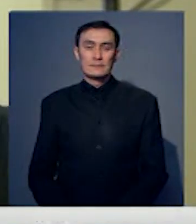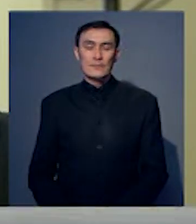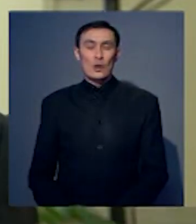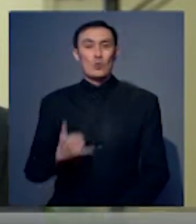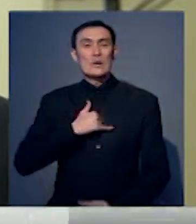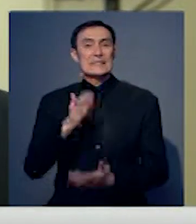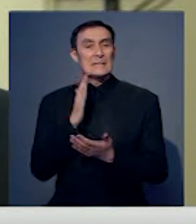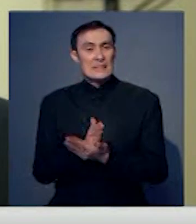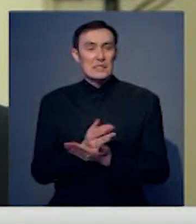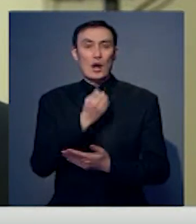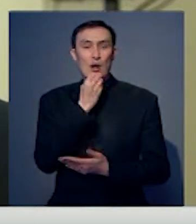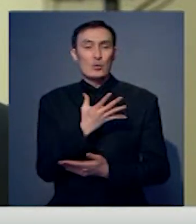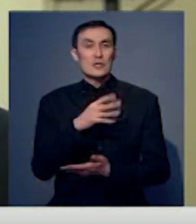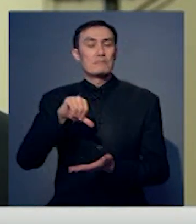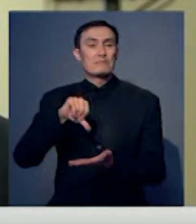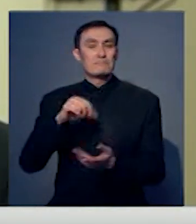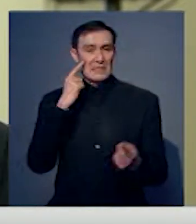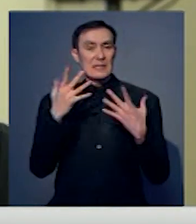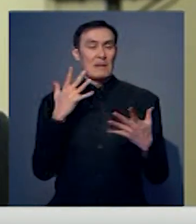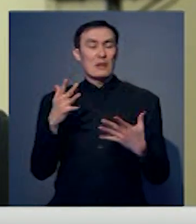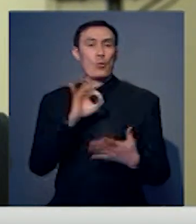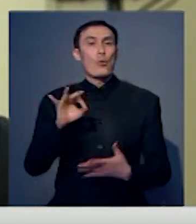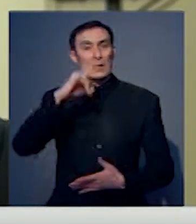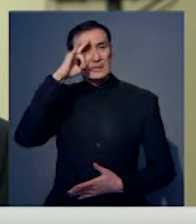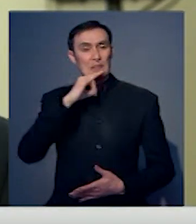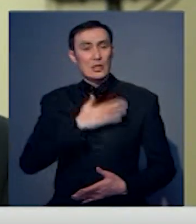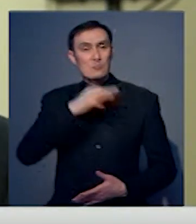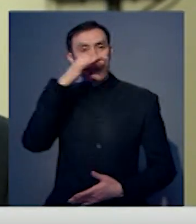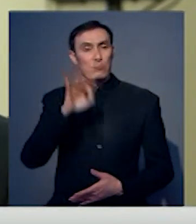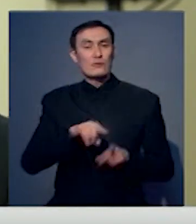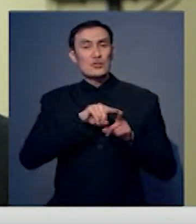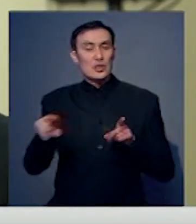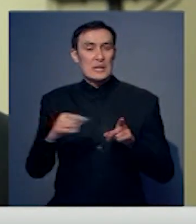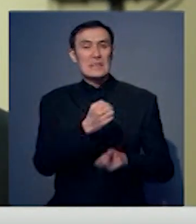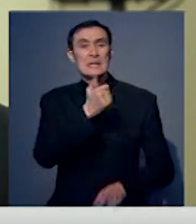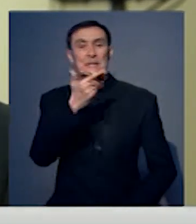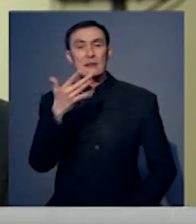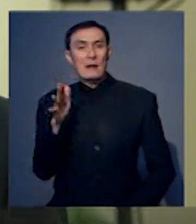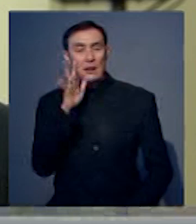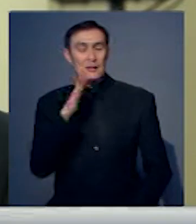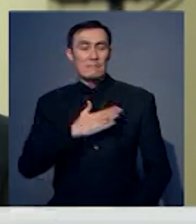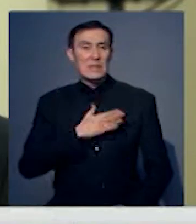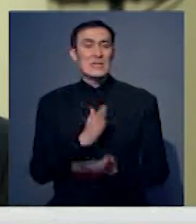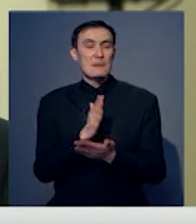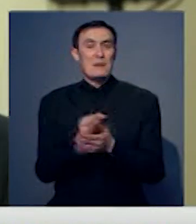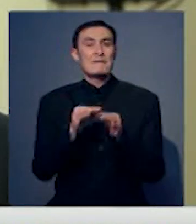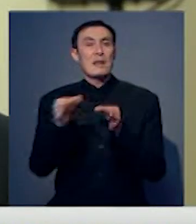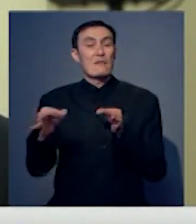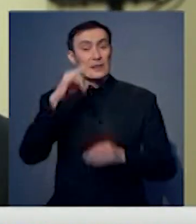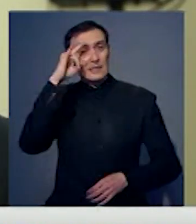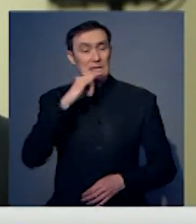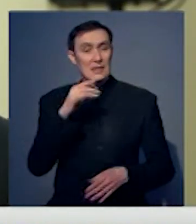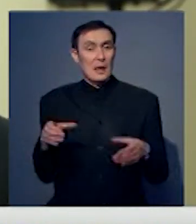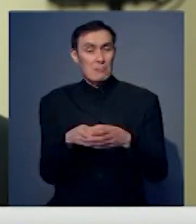У нас уже есть хорошее представление о Казахстане благодаря нашему опыту на протяжении нескольких лет, поскольку мы имеем филиал в